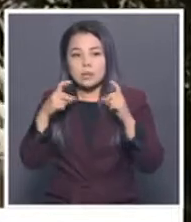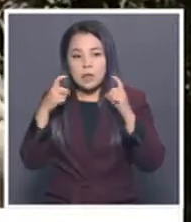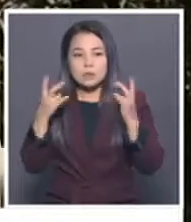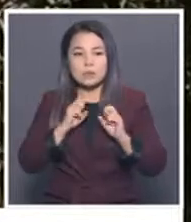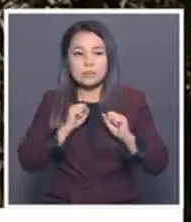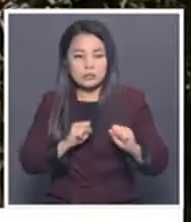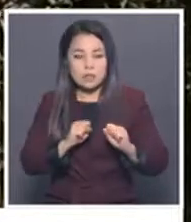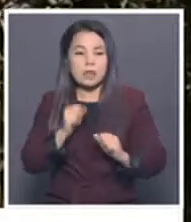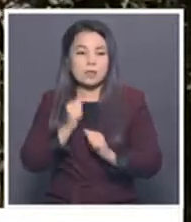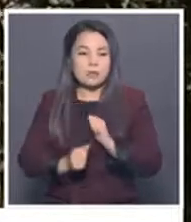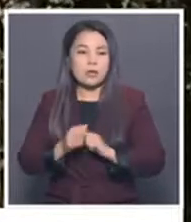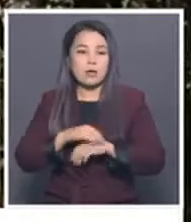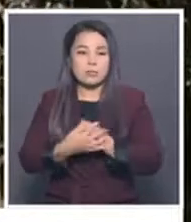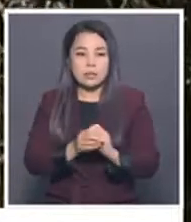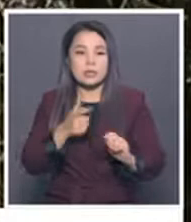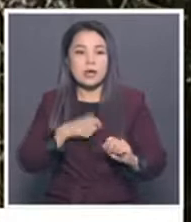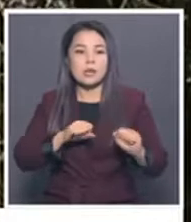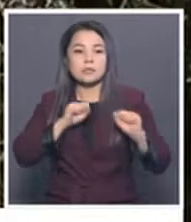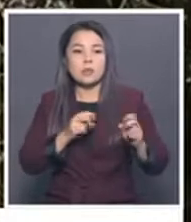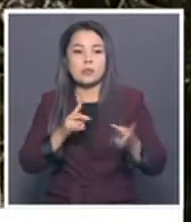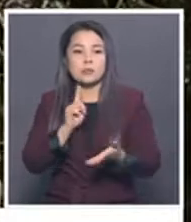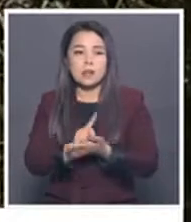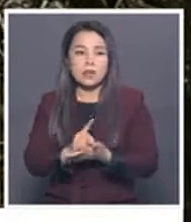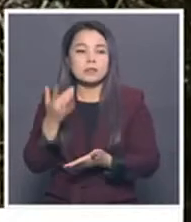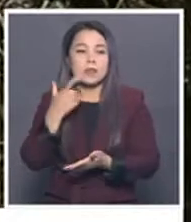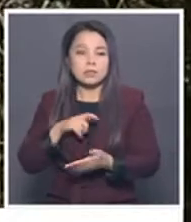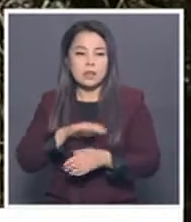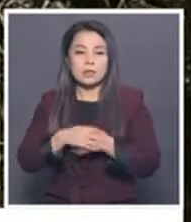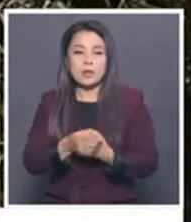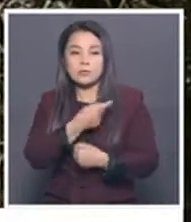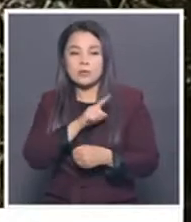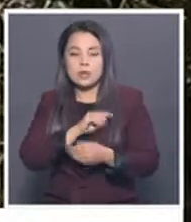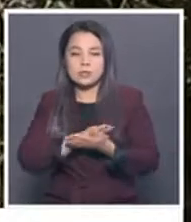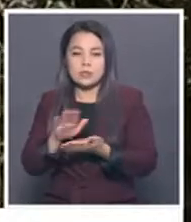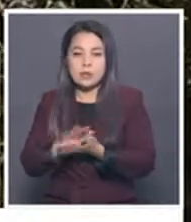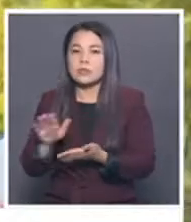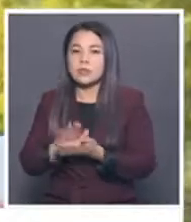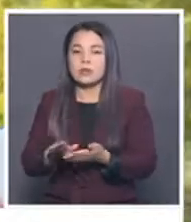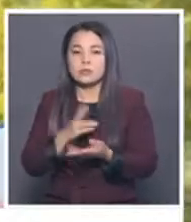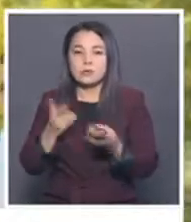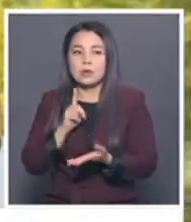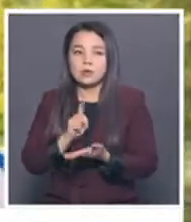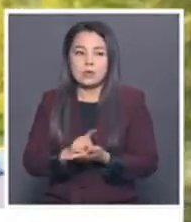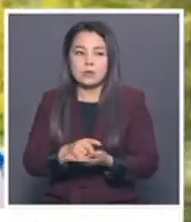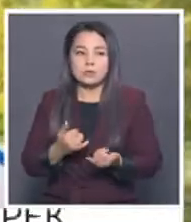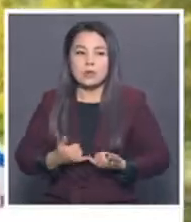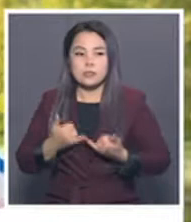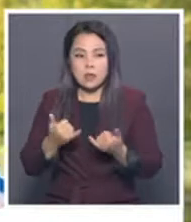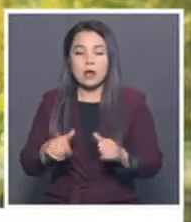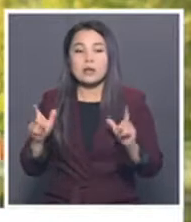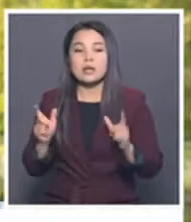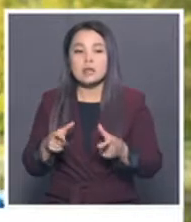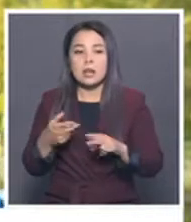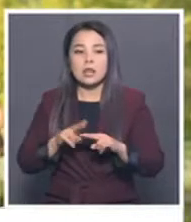сақтау, әрдайым антисептикті қолдану, яғни өз-өзімізді гигиеналық тұрғыдан таза сақтауға тырысуымыз керек. Карантин